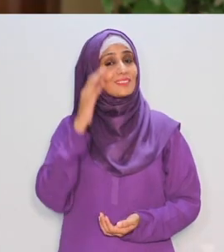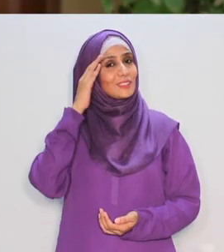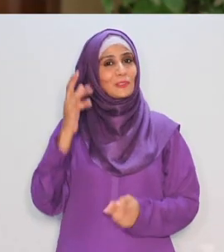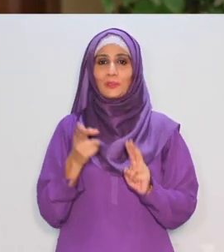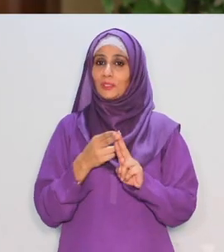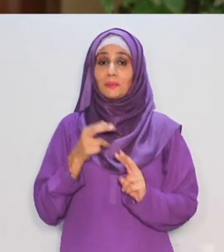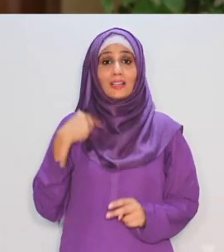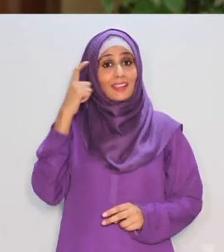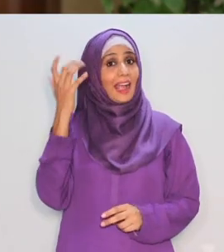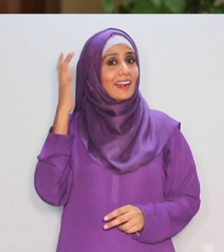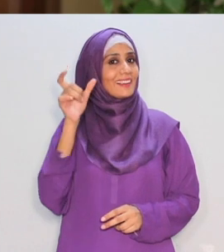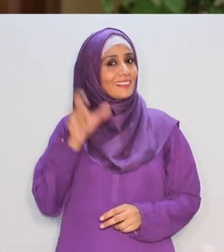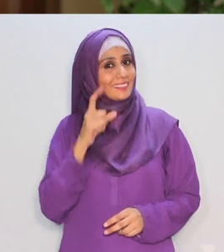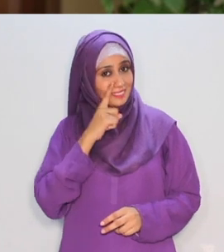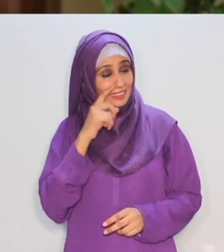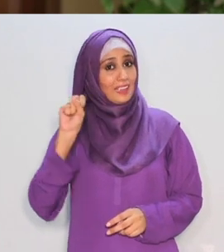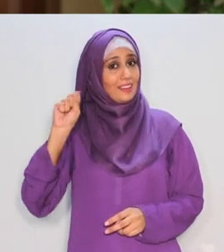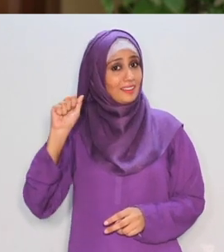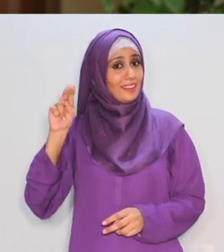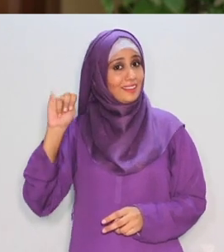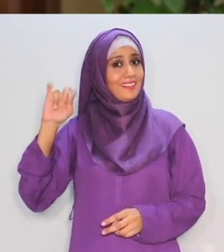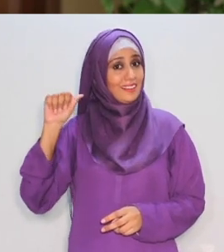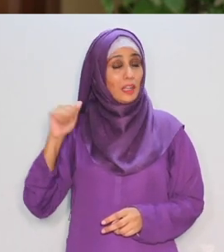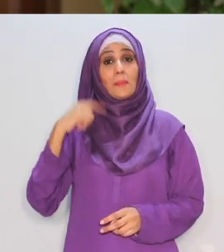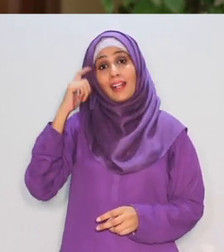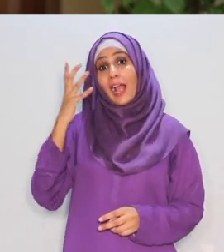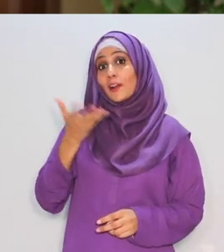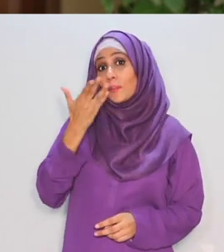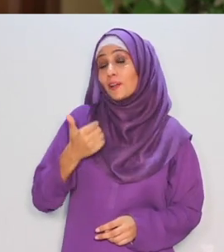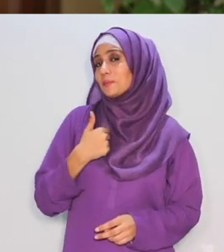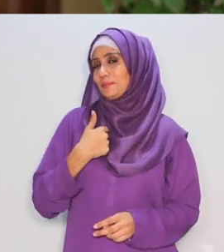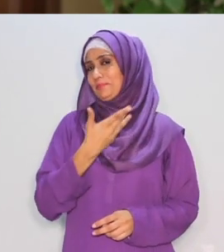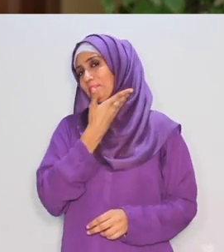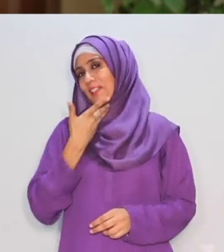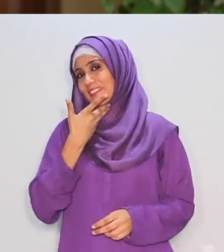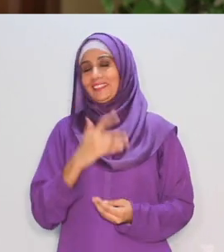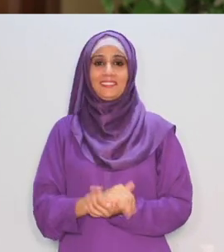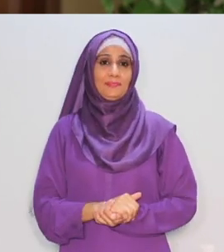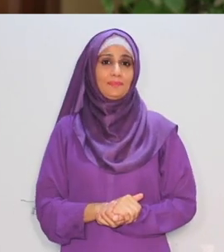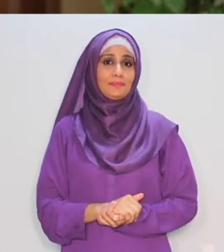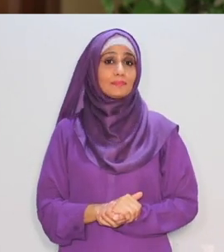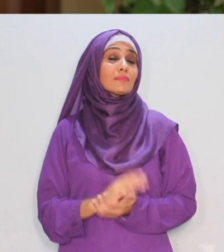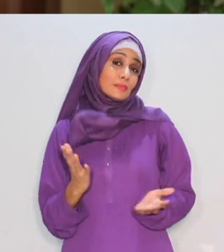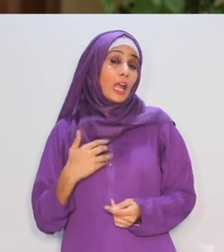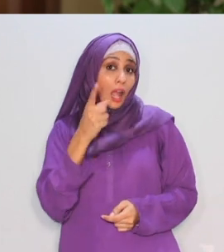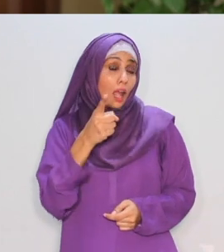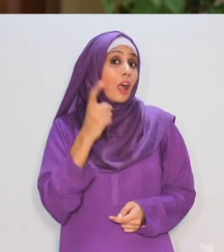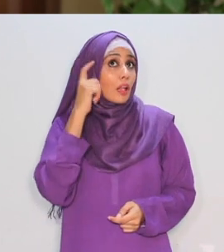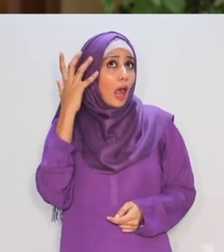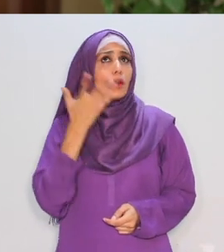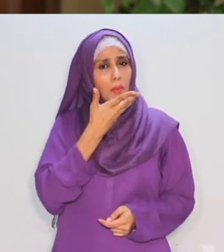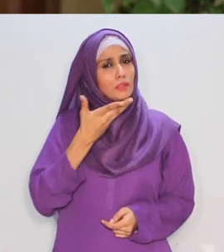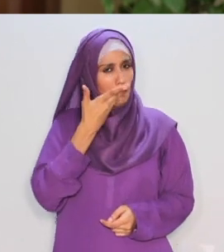अस्सलाम वालेकुम दोस्तों, मैं हूँ कहानी आंटी सानिया और मैं आपको सुनाती हूँ वो कहानियाँ जो मुझे पसंद होती हैं। वैसे आपको अगर कोई